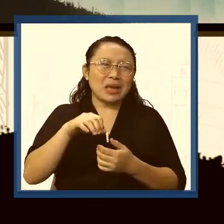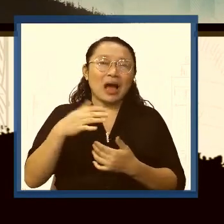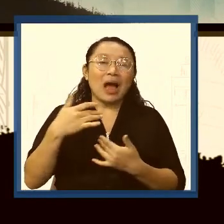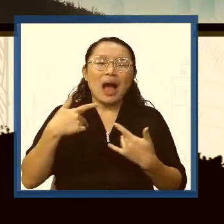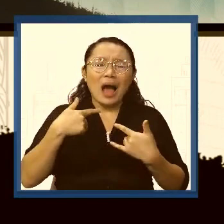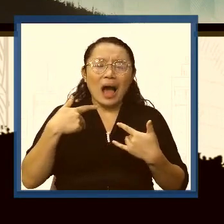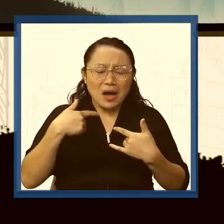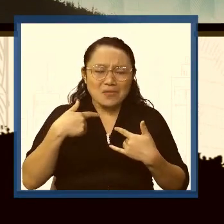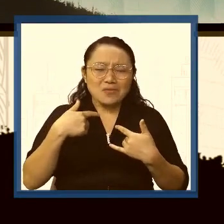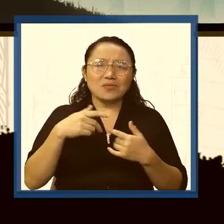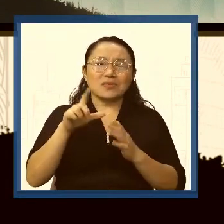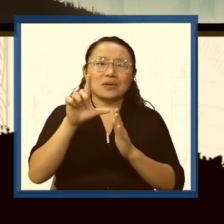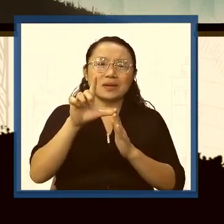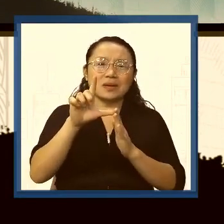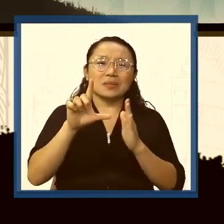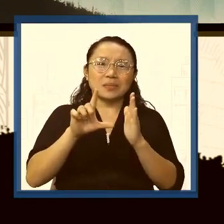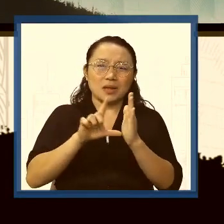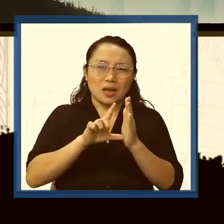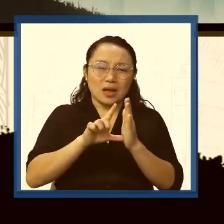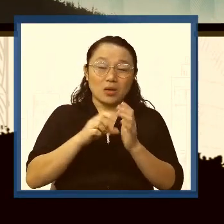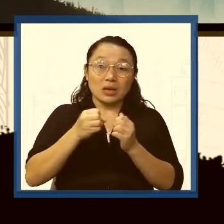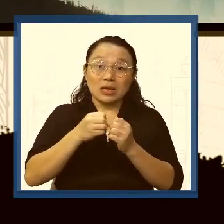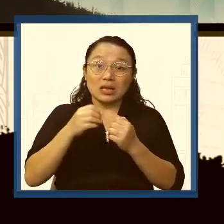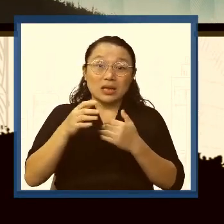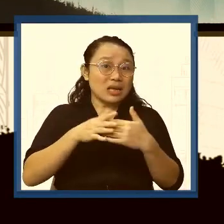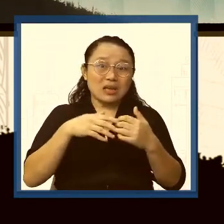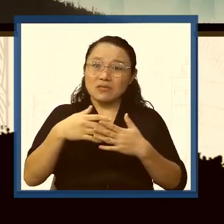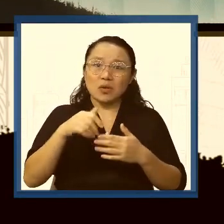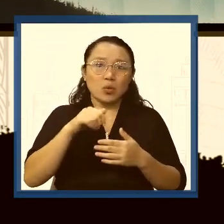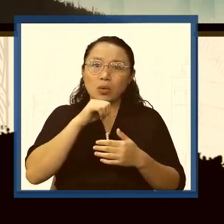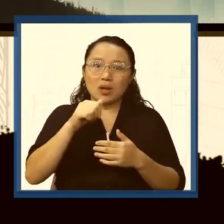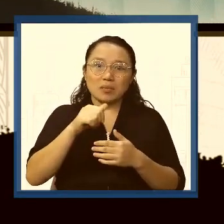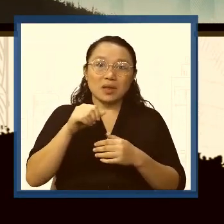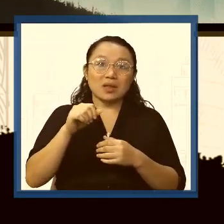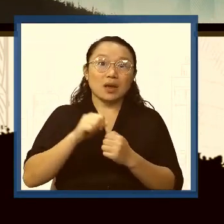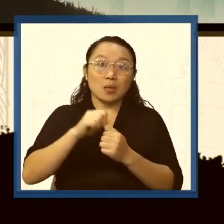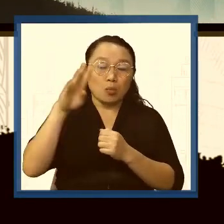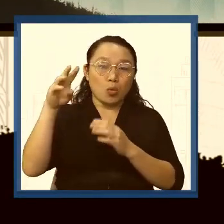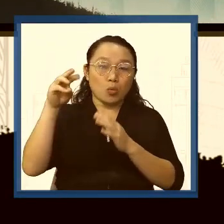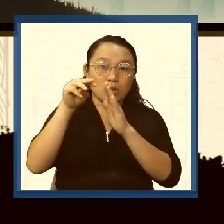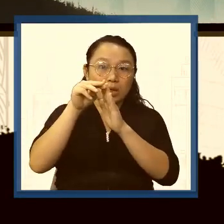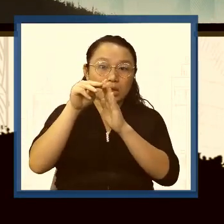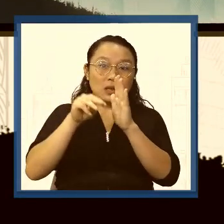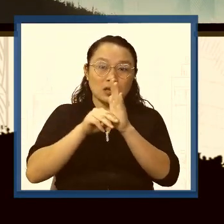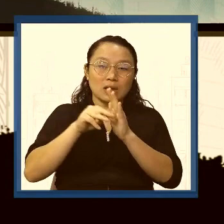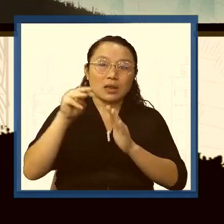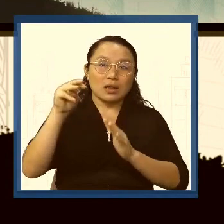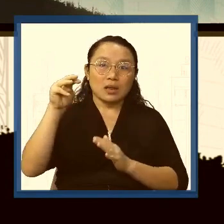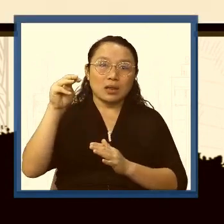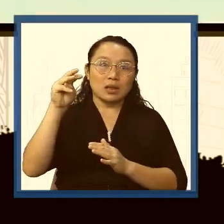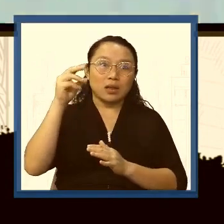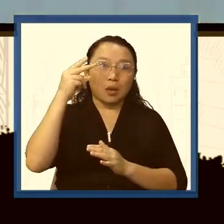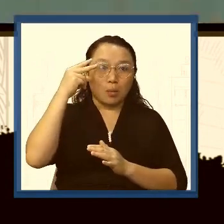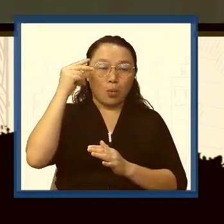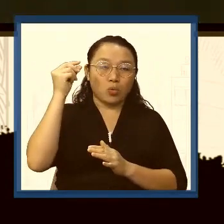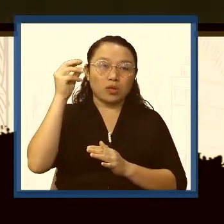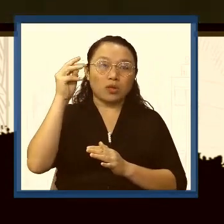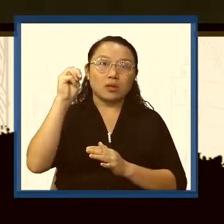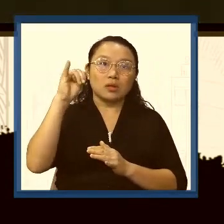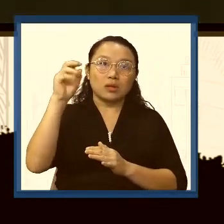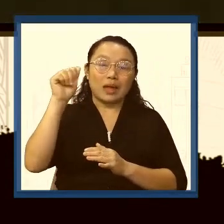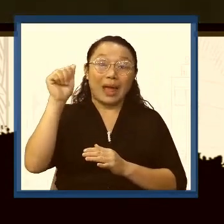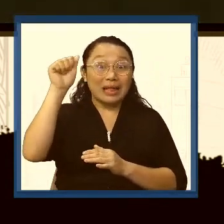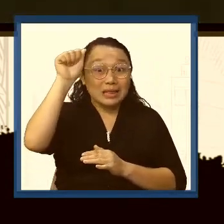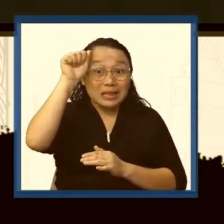na ang balaod even before the Sinai experience of Moses naa na ang balaod panahon ni Adan ug ni